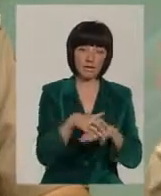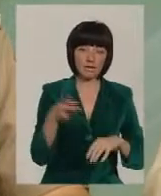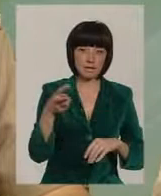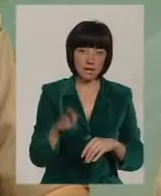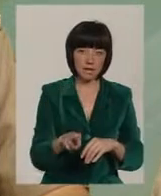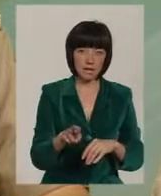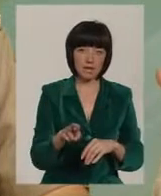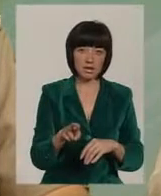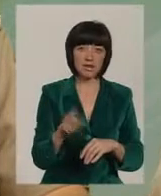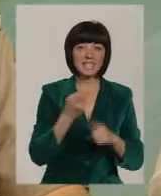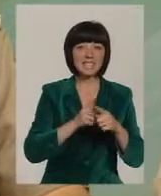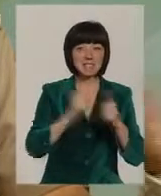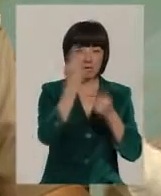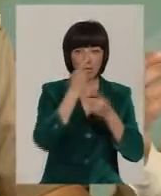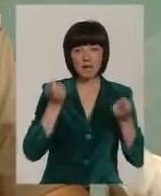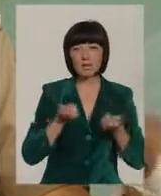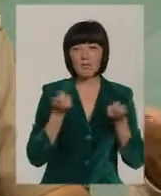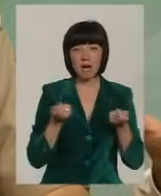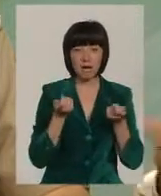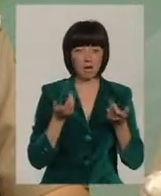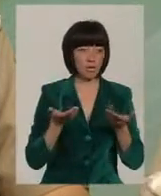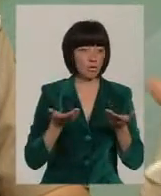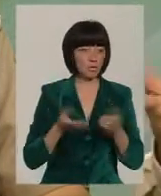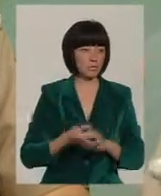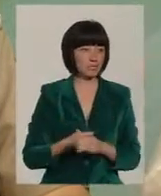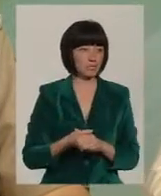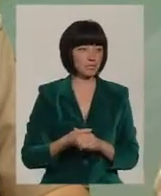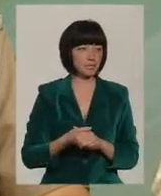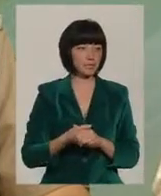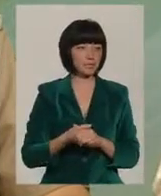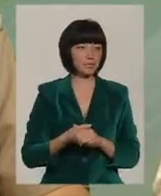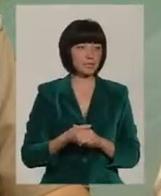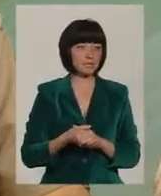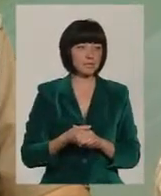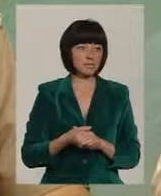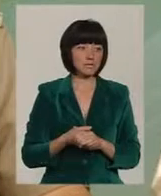І в цій інформації мало. Ну, ми з Ліщуком зрозуміємо. Там, а в принципі,